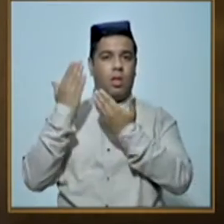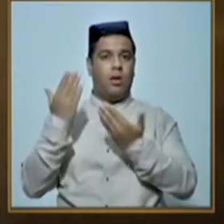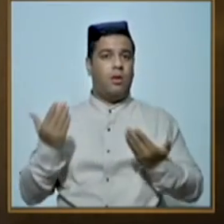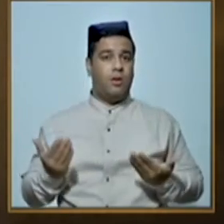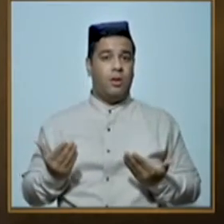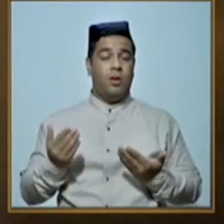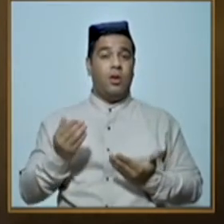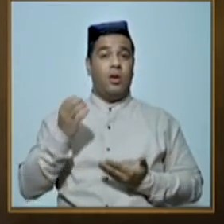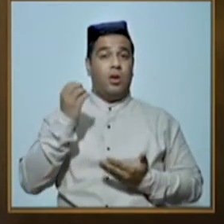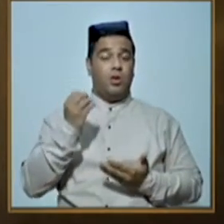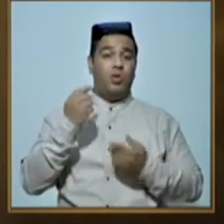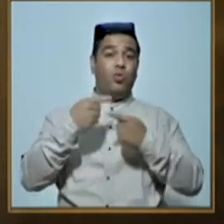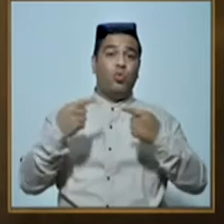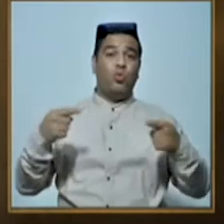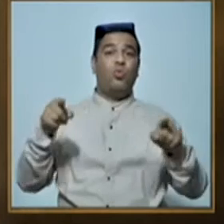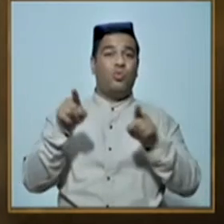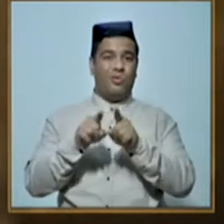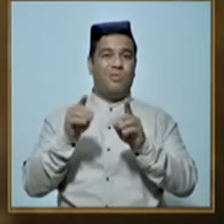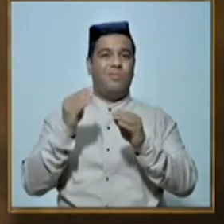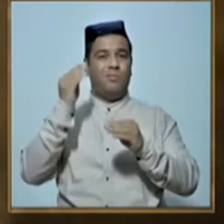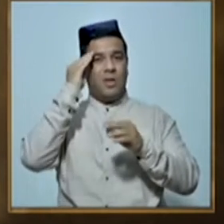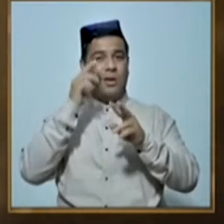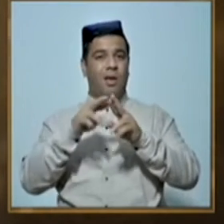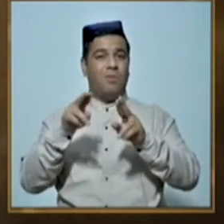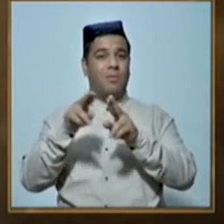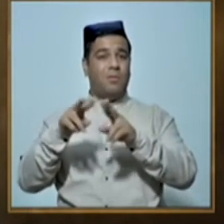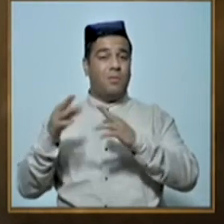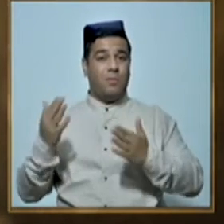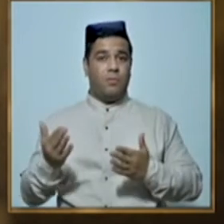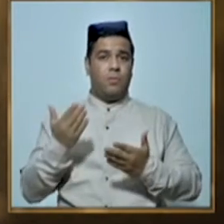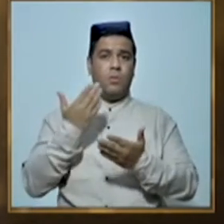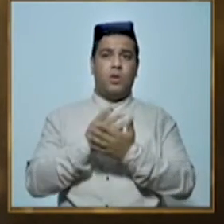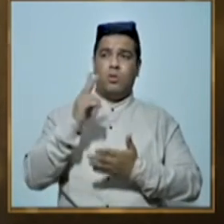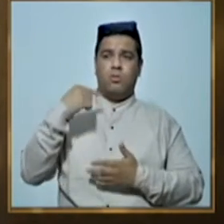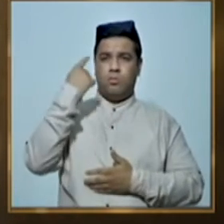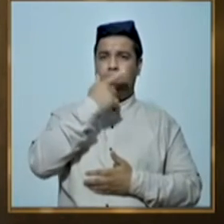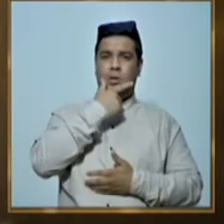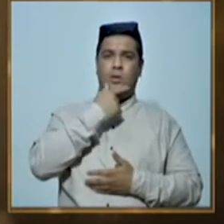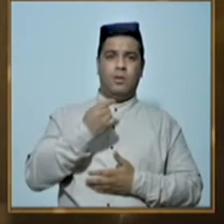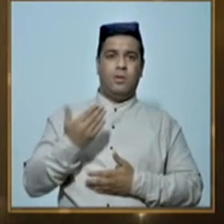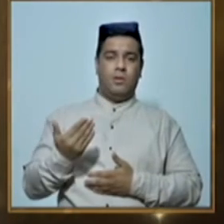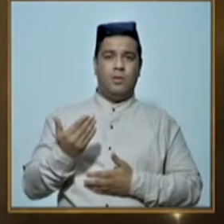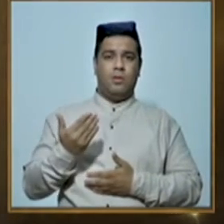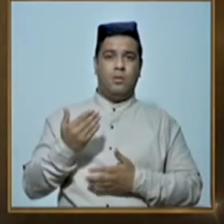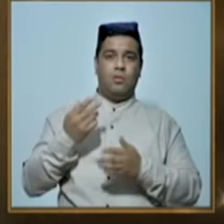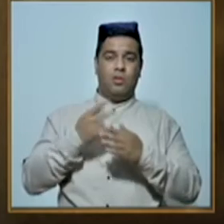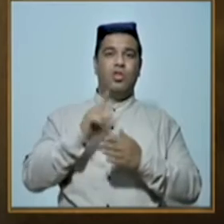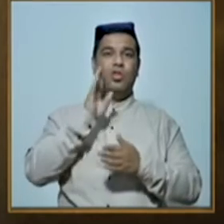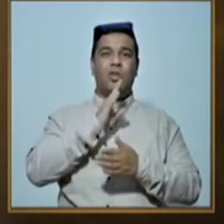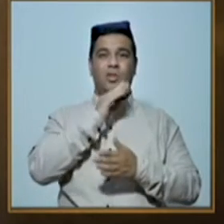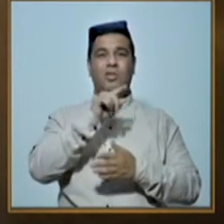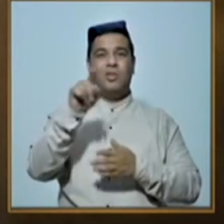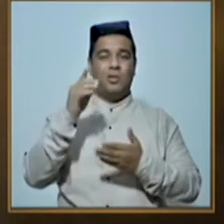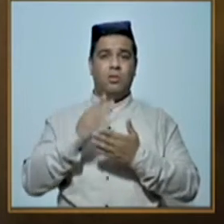Ana boshqa sifatlarni ham mana shu qolipga solinaveradi. Birov chiroyli ekan. Ko'proq bu ayollarga